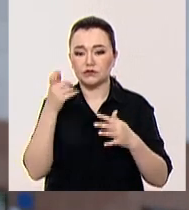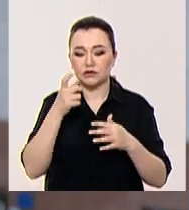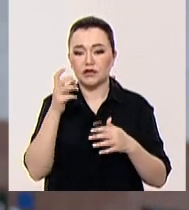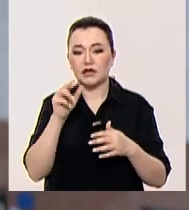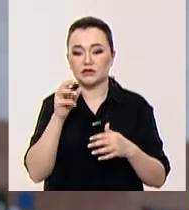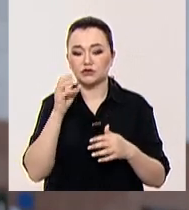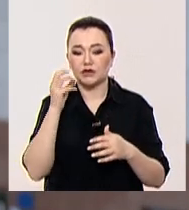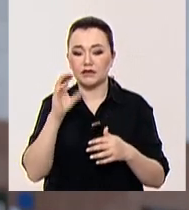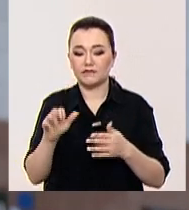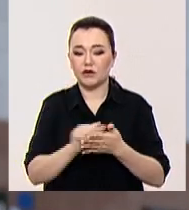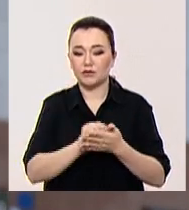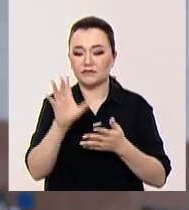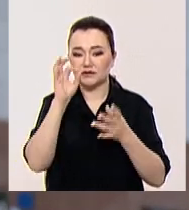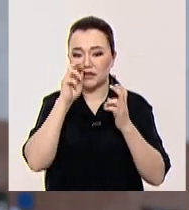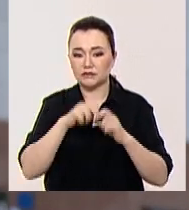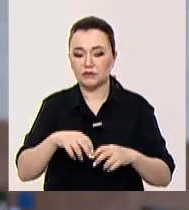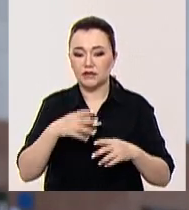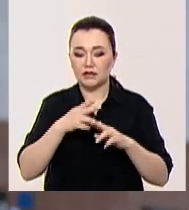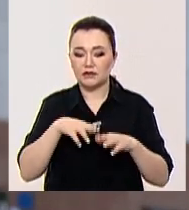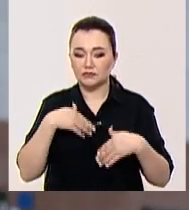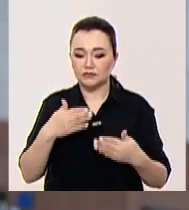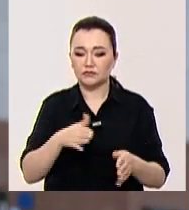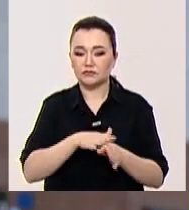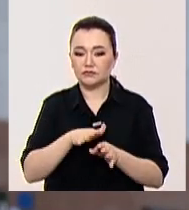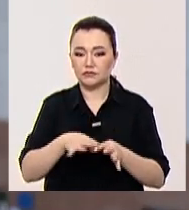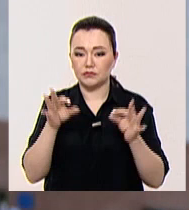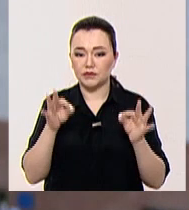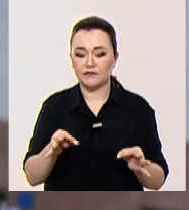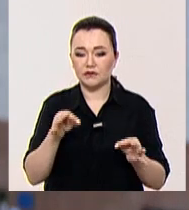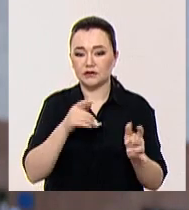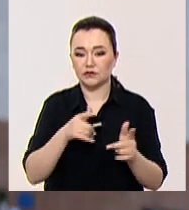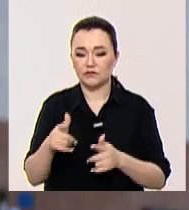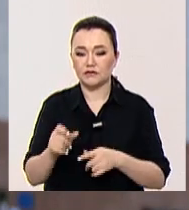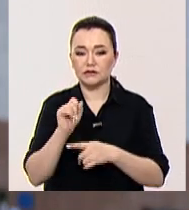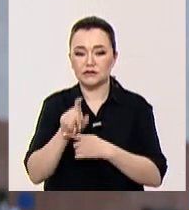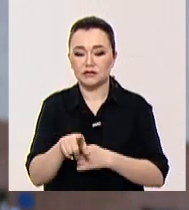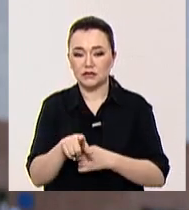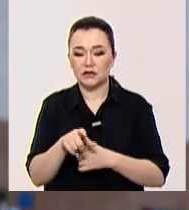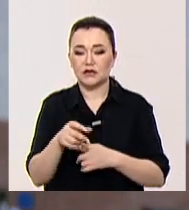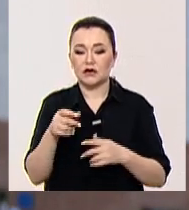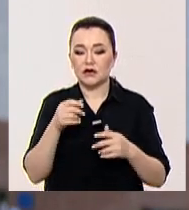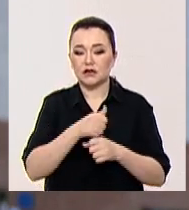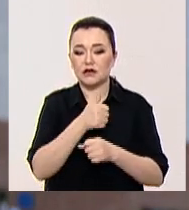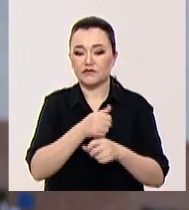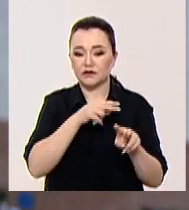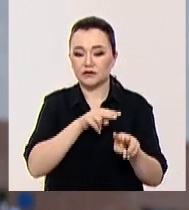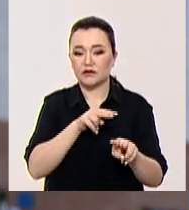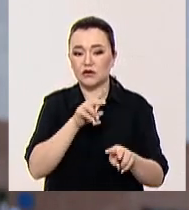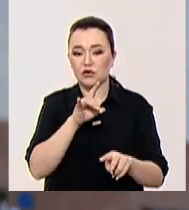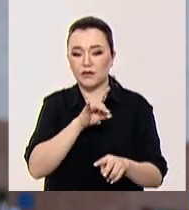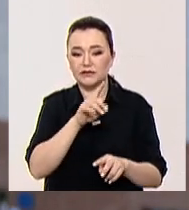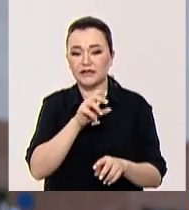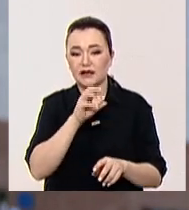Қарашөкеевке құжатты толық қарап, аталған ұсыныстың дұрыс іске асыру жобасын әзірлеу тапсырды. Ал негізгі бақылауды Роман Скляр